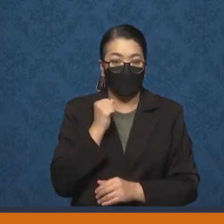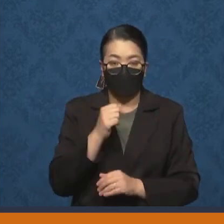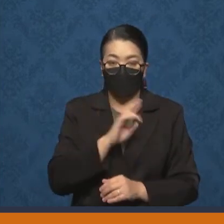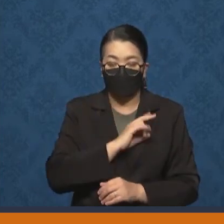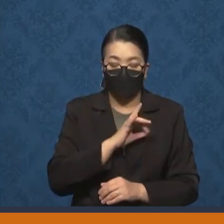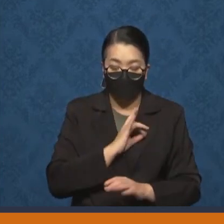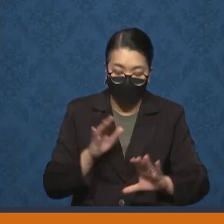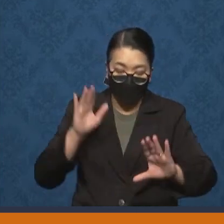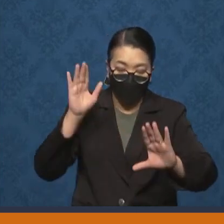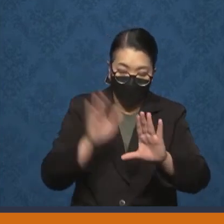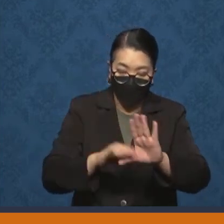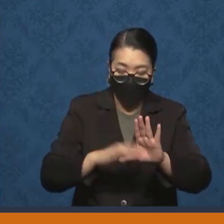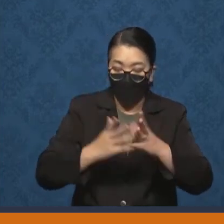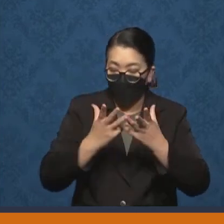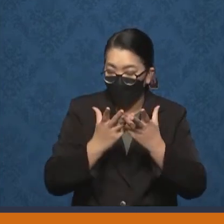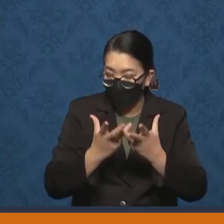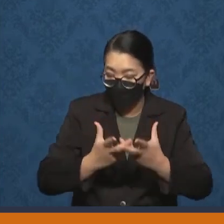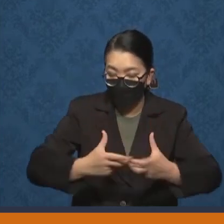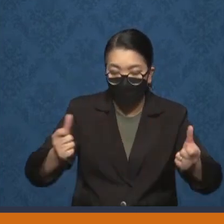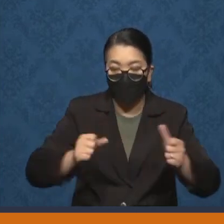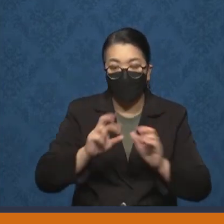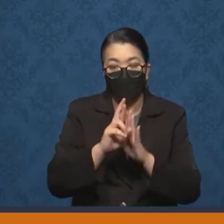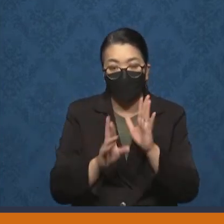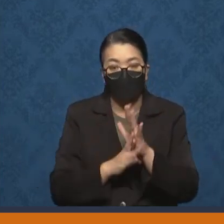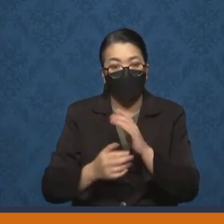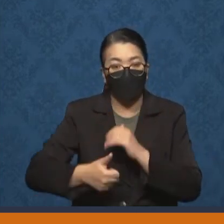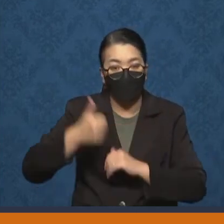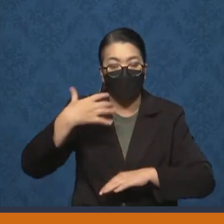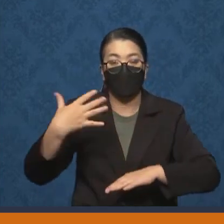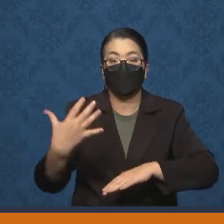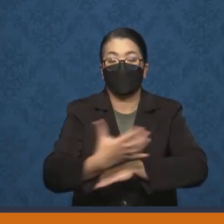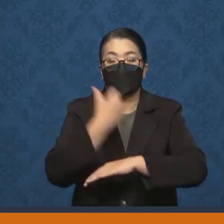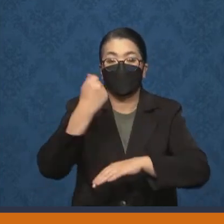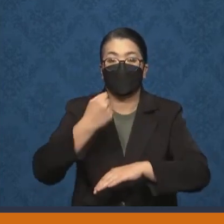ช่วยทำลายระบบพรรคนายทุนระบบที่ผู้ชนะกินรวบประเทศ